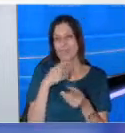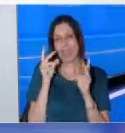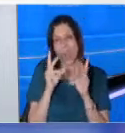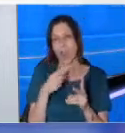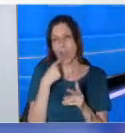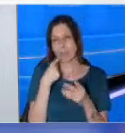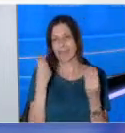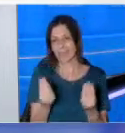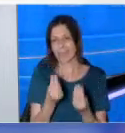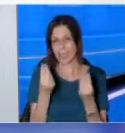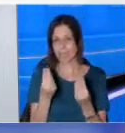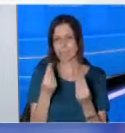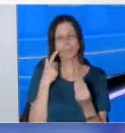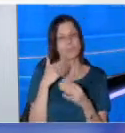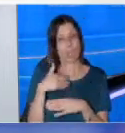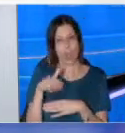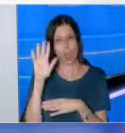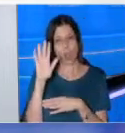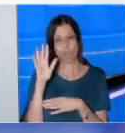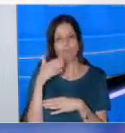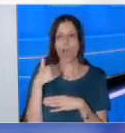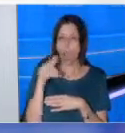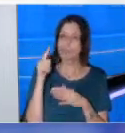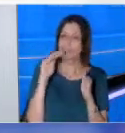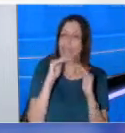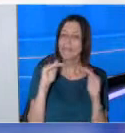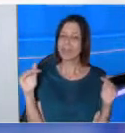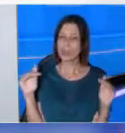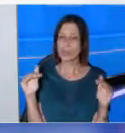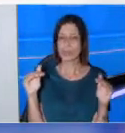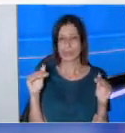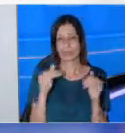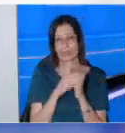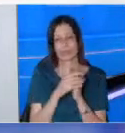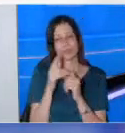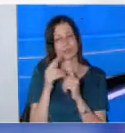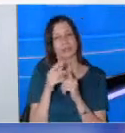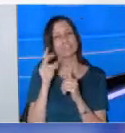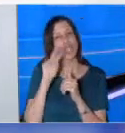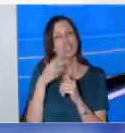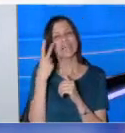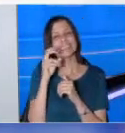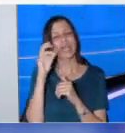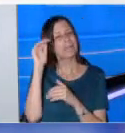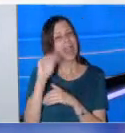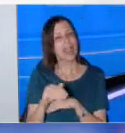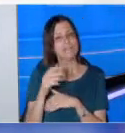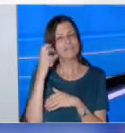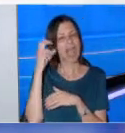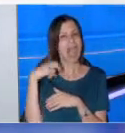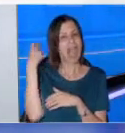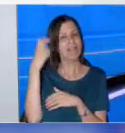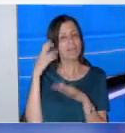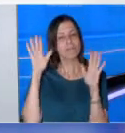לומר את הדברים. הרוב הוא הרוב המתון. נכון. נכון. חד משמעית. חד משמעית. יש 20,000 ערבים,